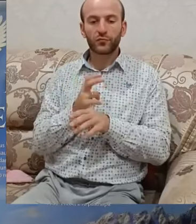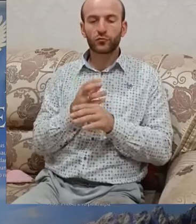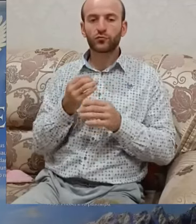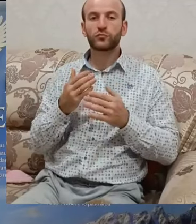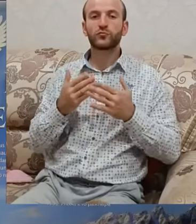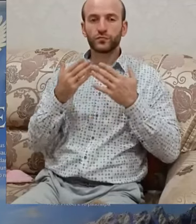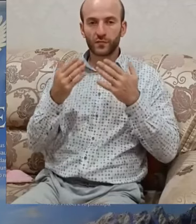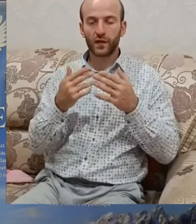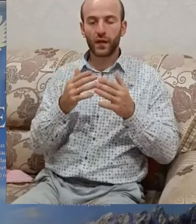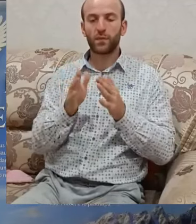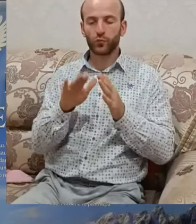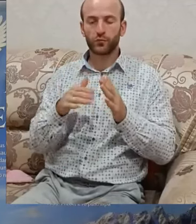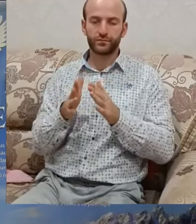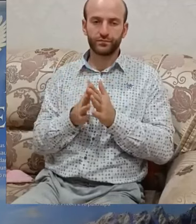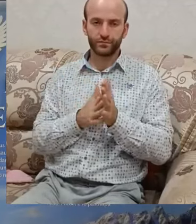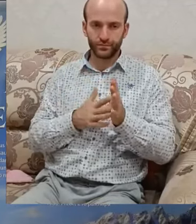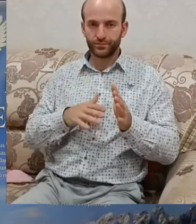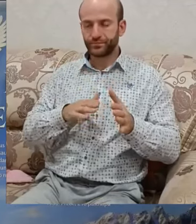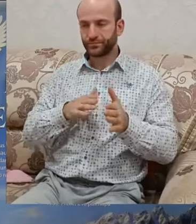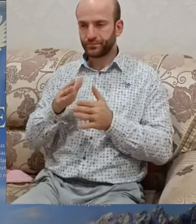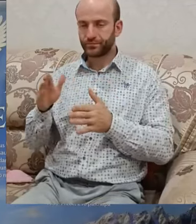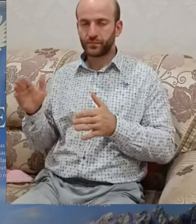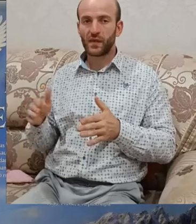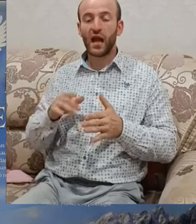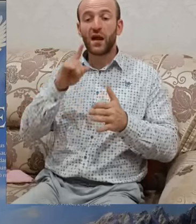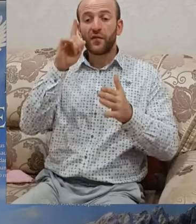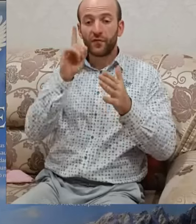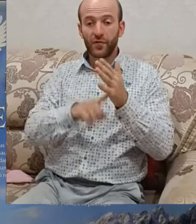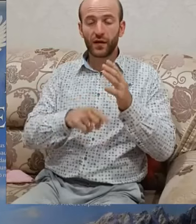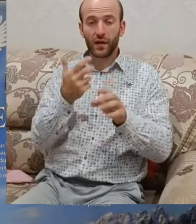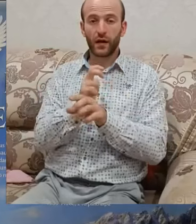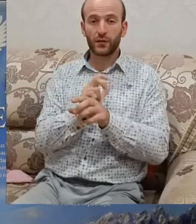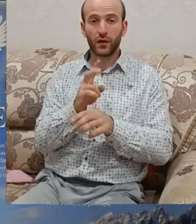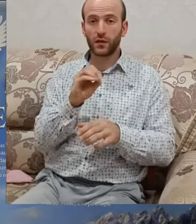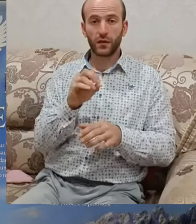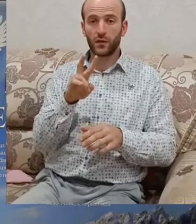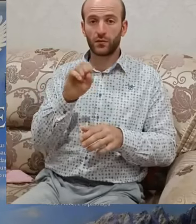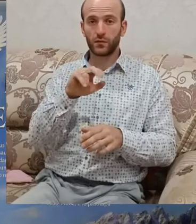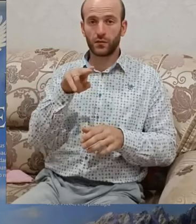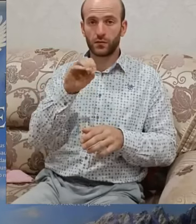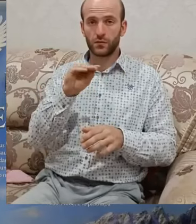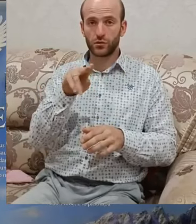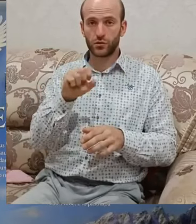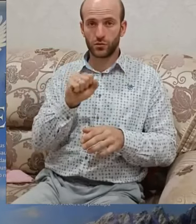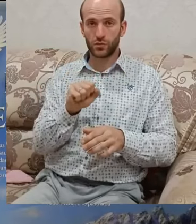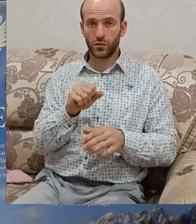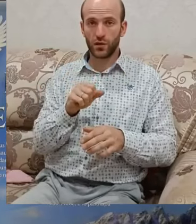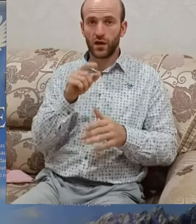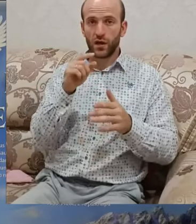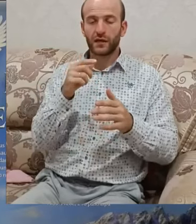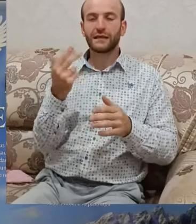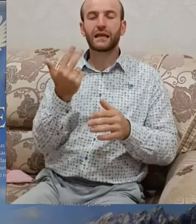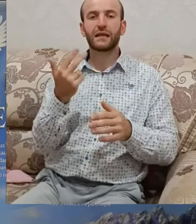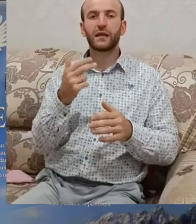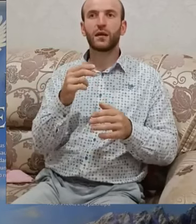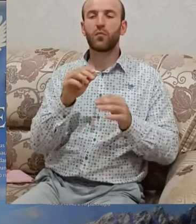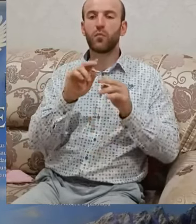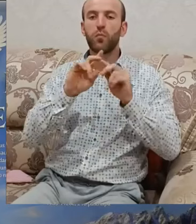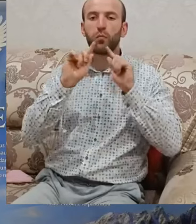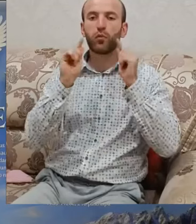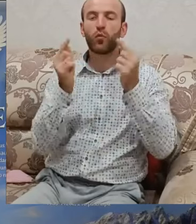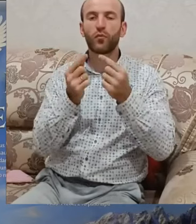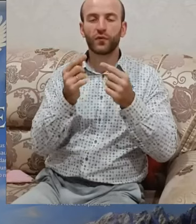вильтис. Вера и... Tai nėra viltis. Вера – это не надежда. Trečias išėjimas. Третий исход.